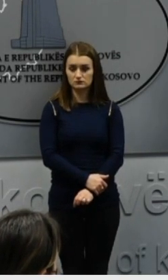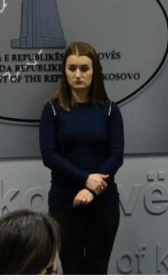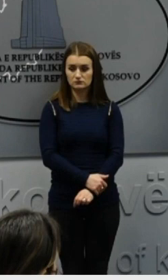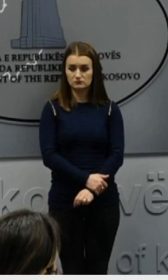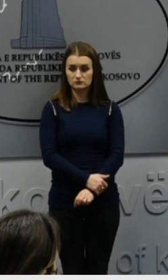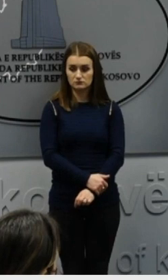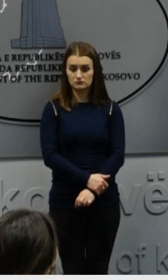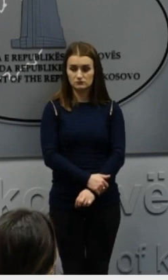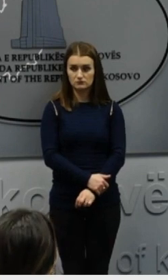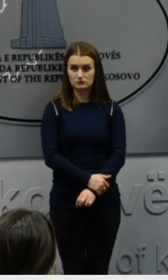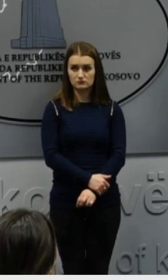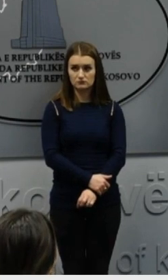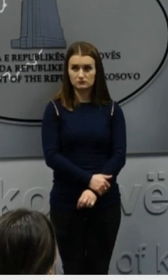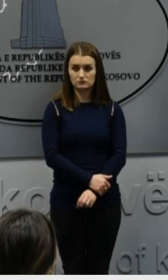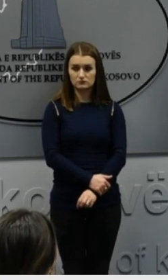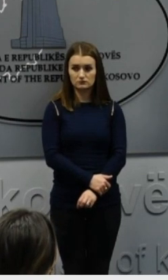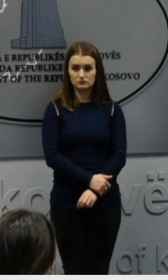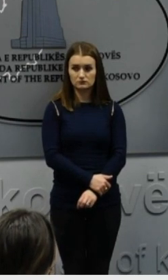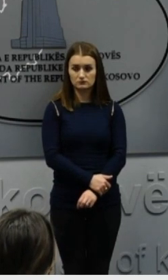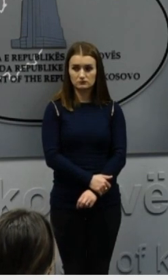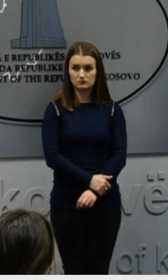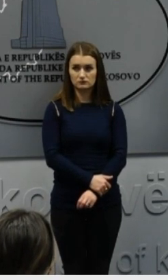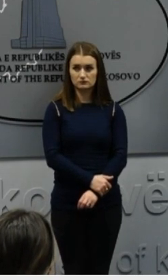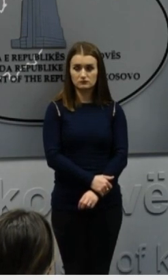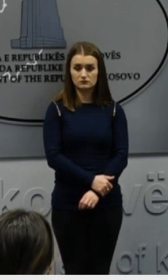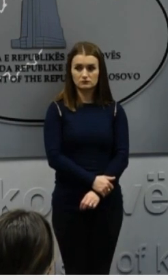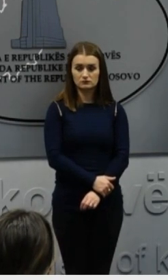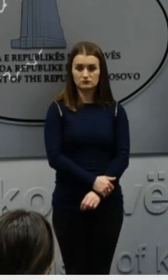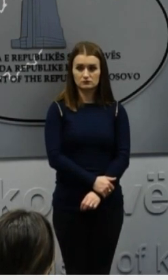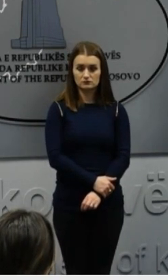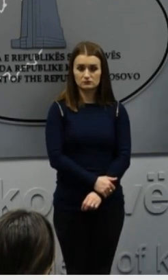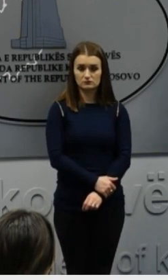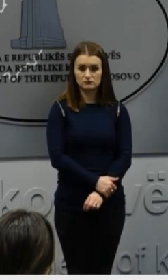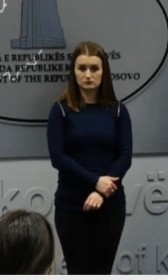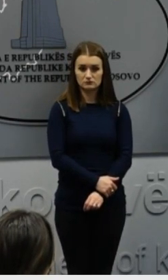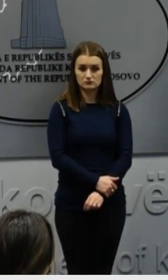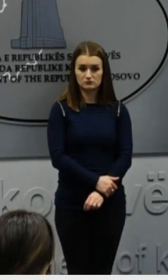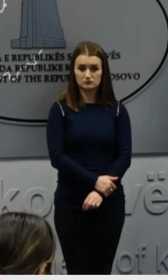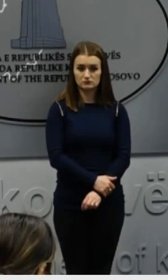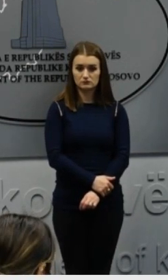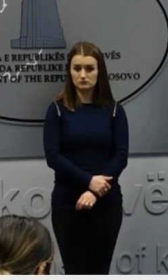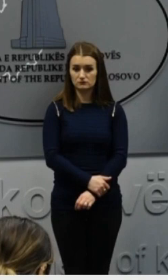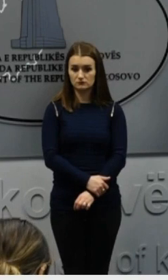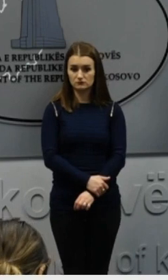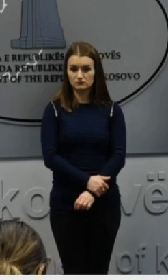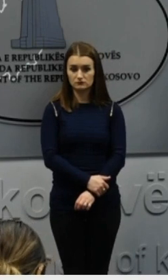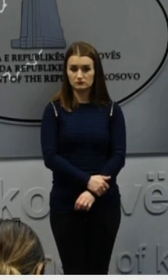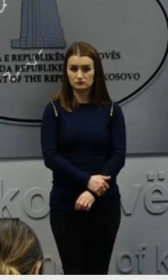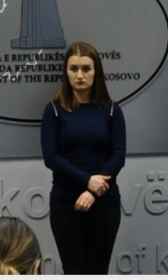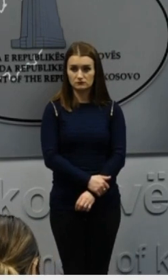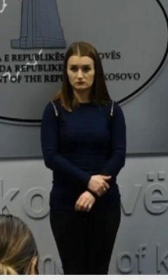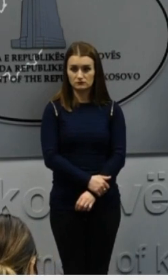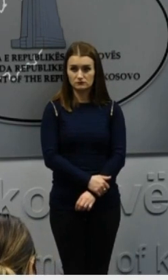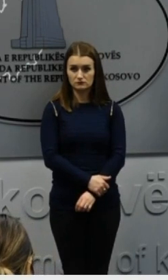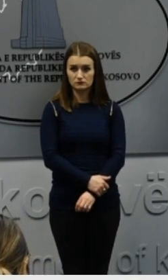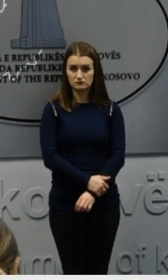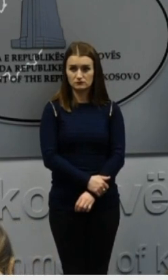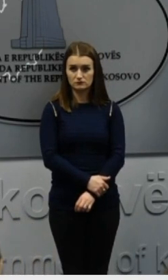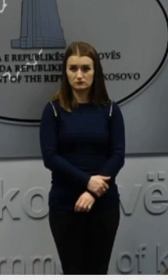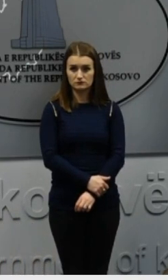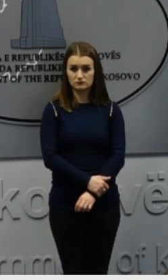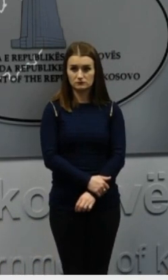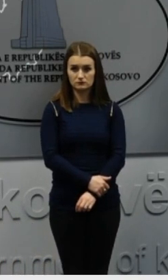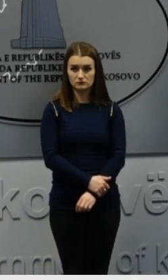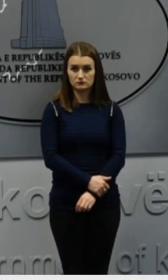neizgradnja gasovoda koji je bio ponuđen iz Makedonije? I drugo pitanje, Kosovo